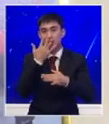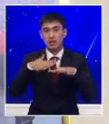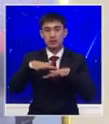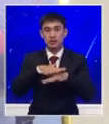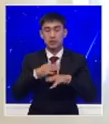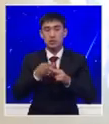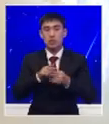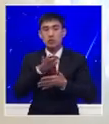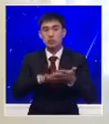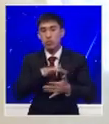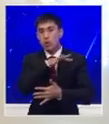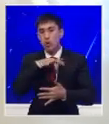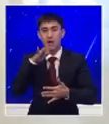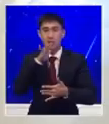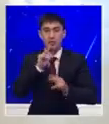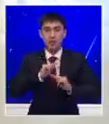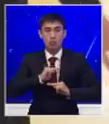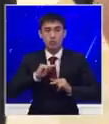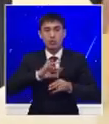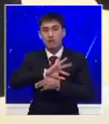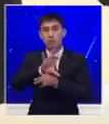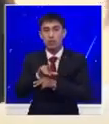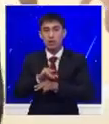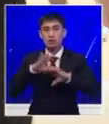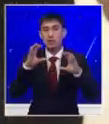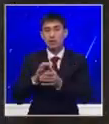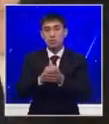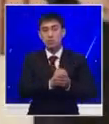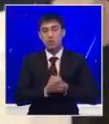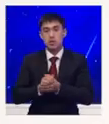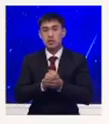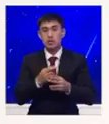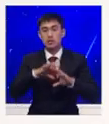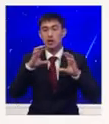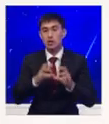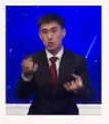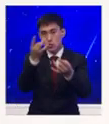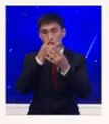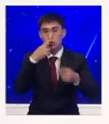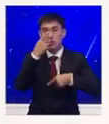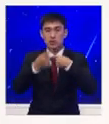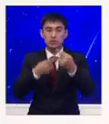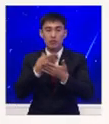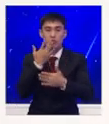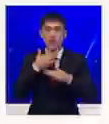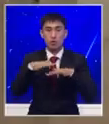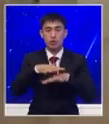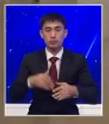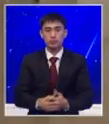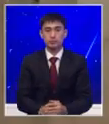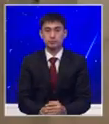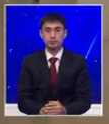этносов. На протяжении многих лет они работают на благо сохранения мира и единства, а также сохраняют культуру и традиции своего народа.